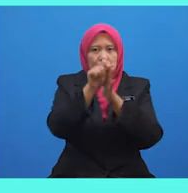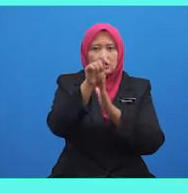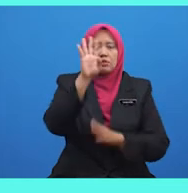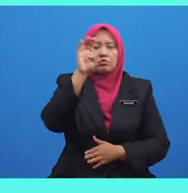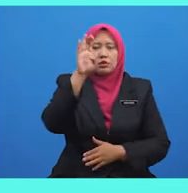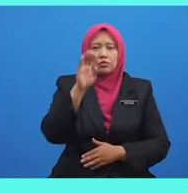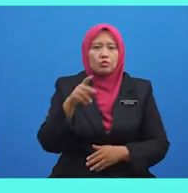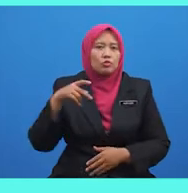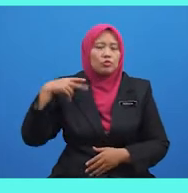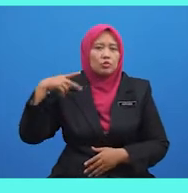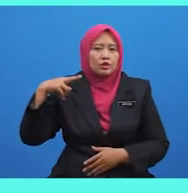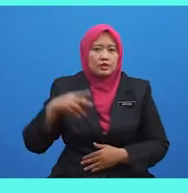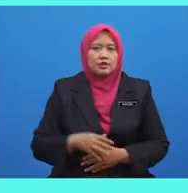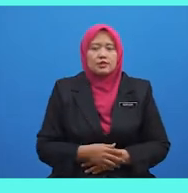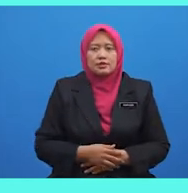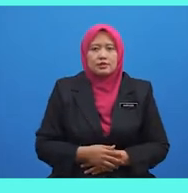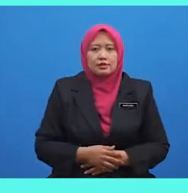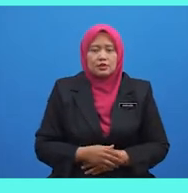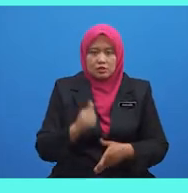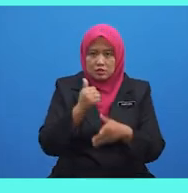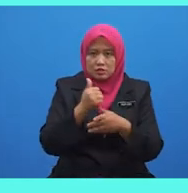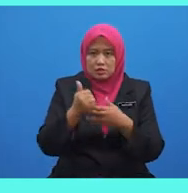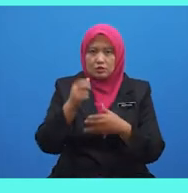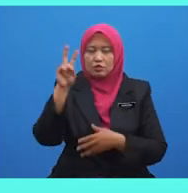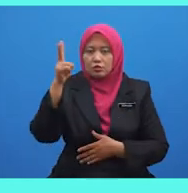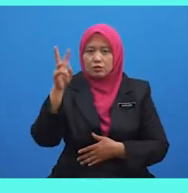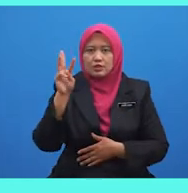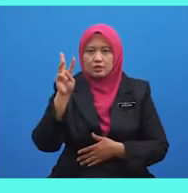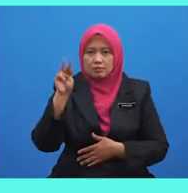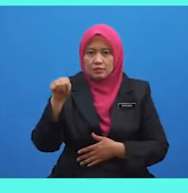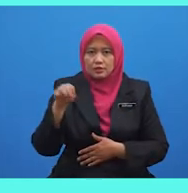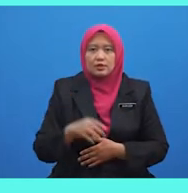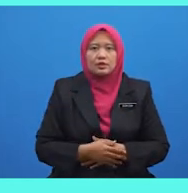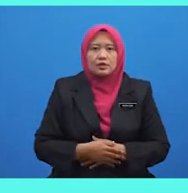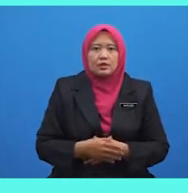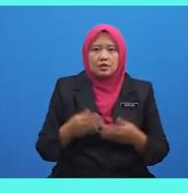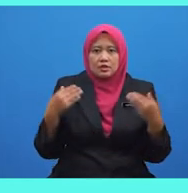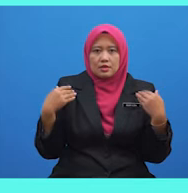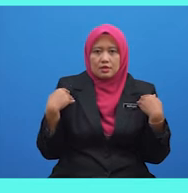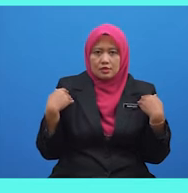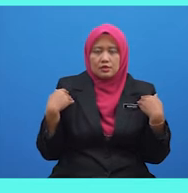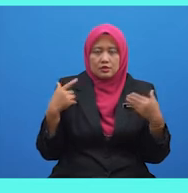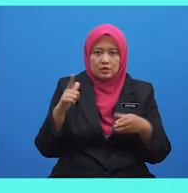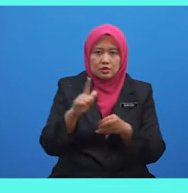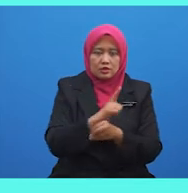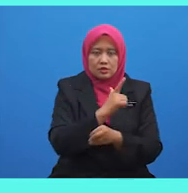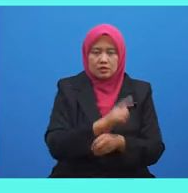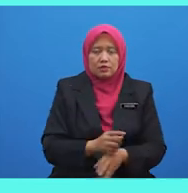meter. Kota pertahanan Kesultanan Johor Riau ini turut dilengkapi dengan bedil dan